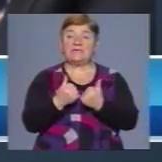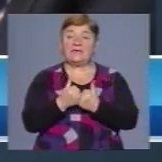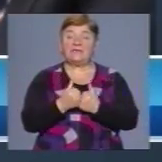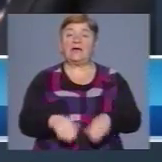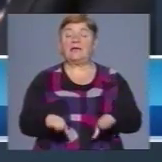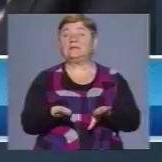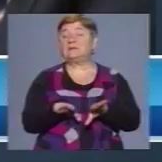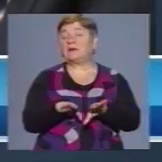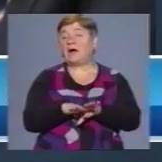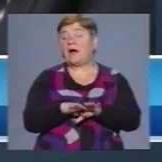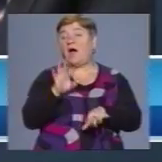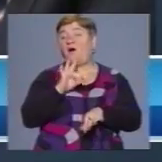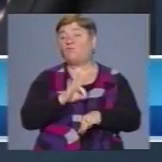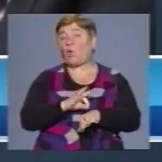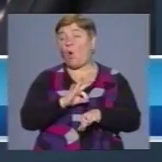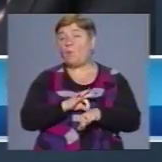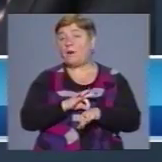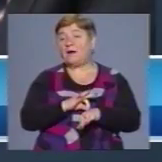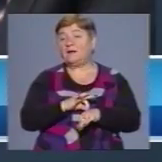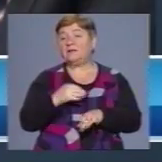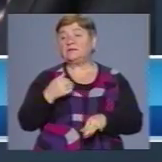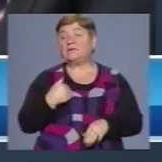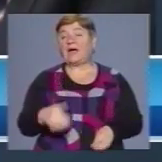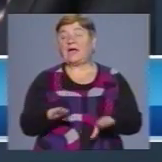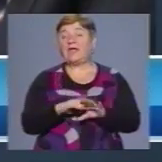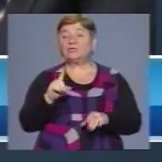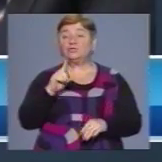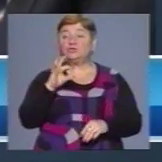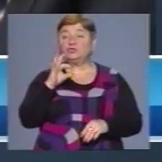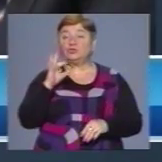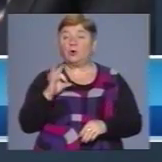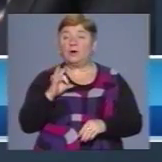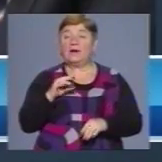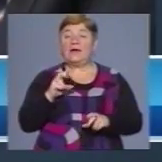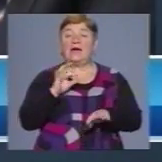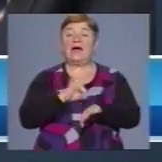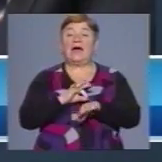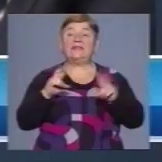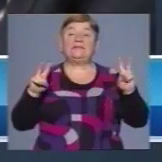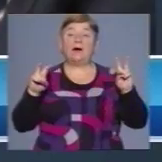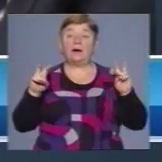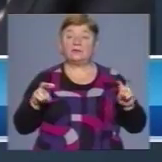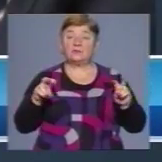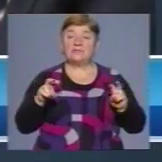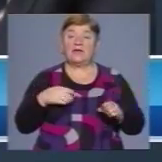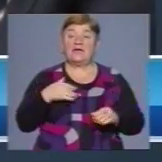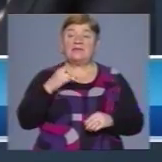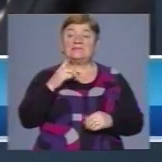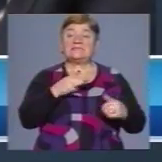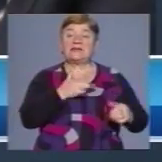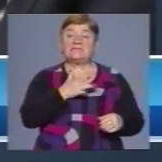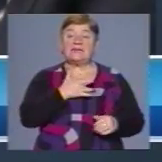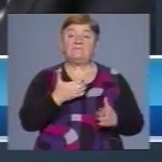Блискавичний перебіг хвороби, падіння тиску, серцевої діяльності, і практично всі